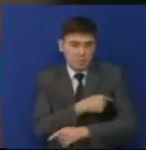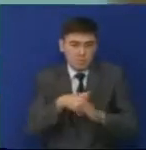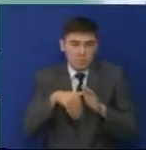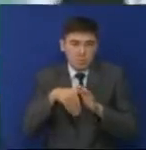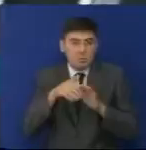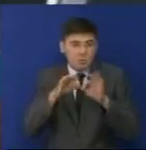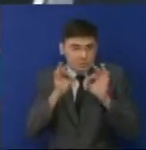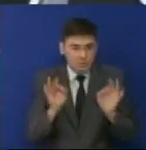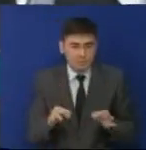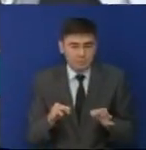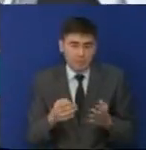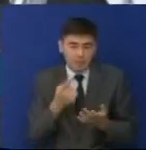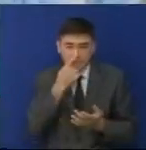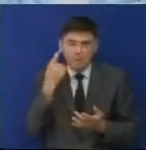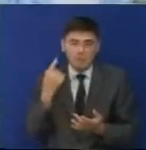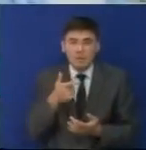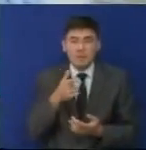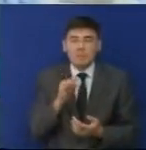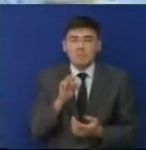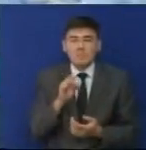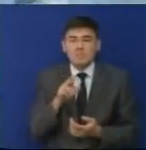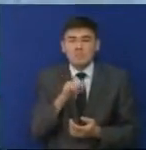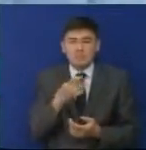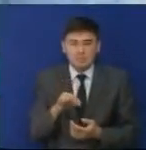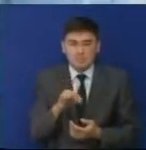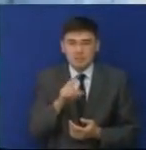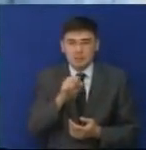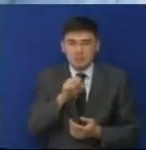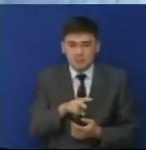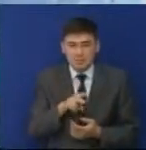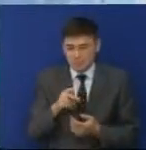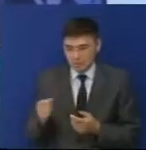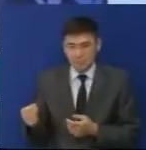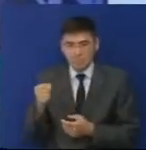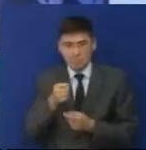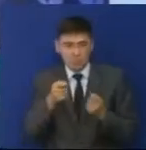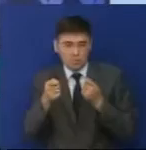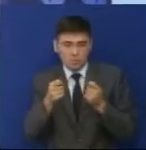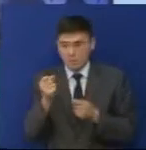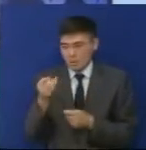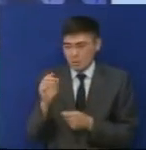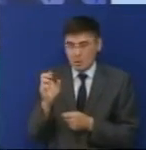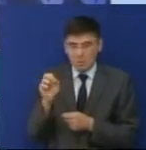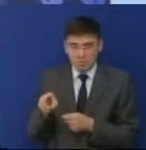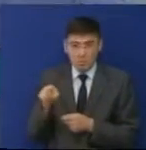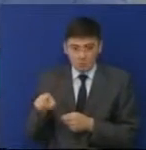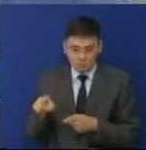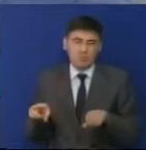Жаңа пәтердің кілтін жақында гибридті операция залының меңгерушісі болып тағайындалған Айбол Маралбаев та